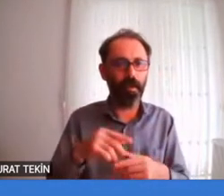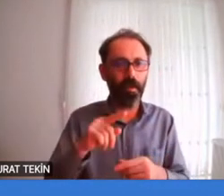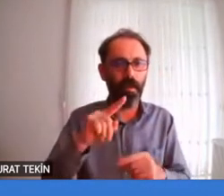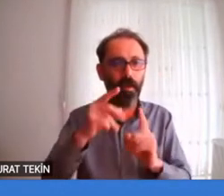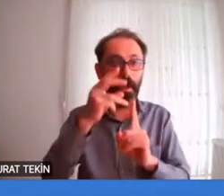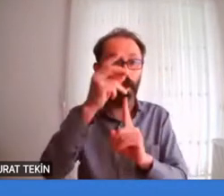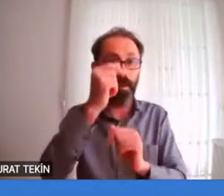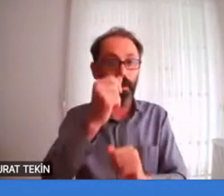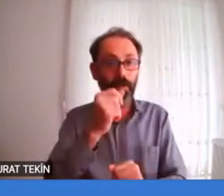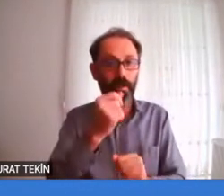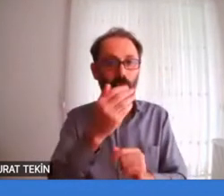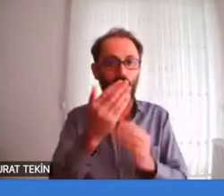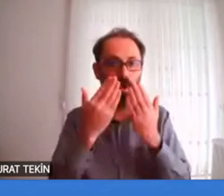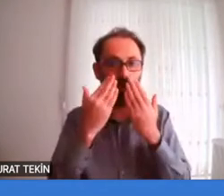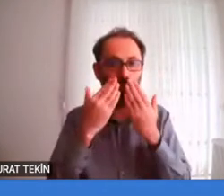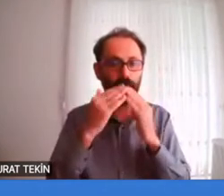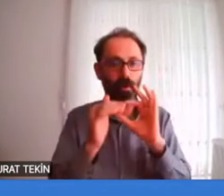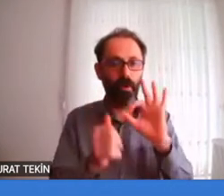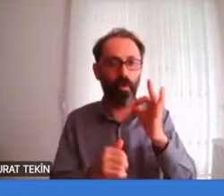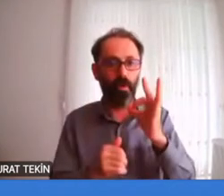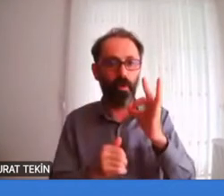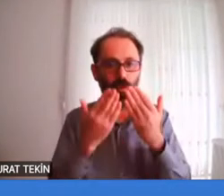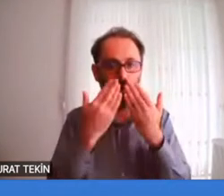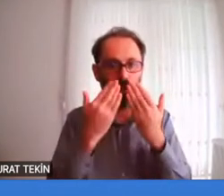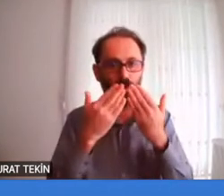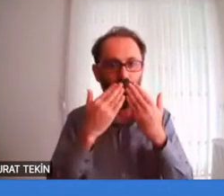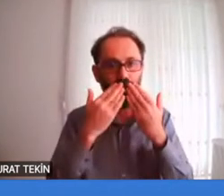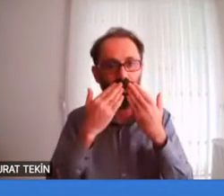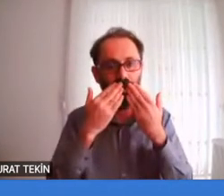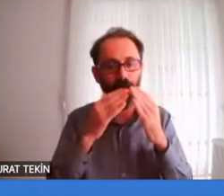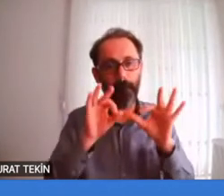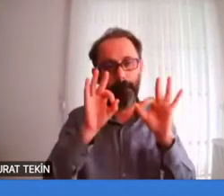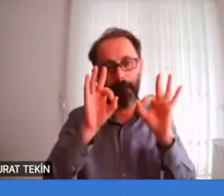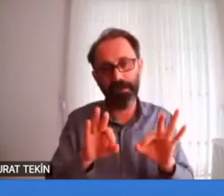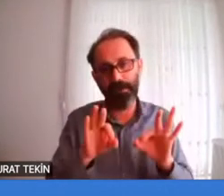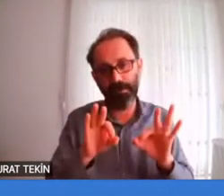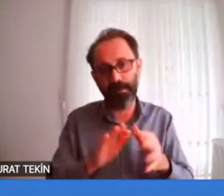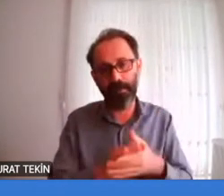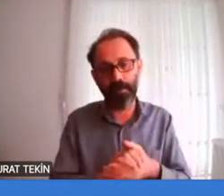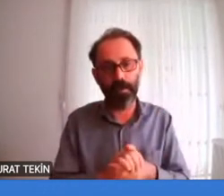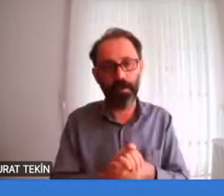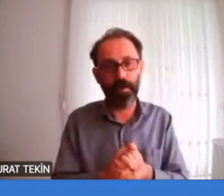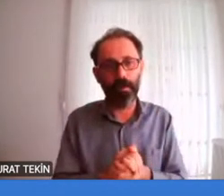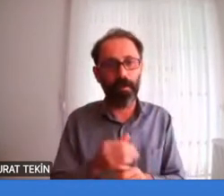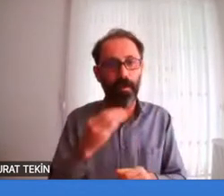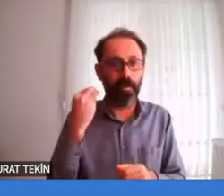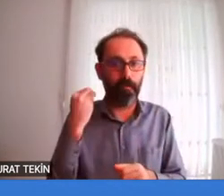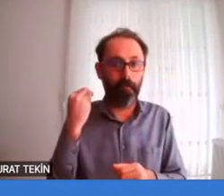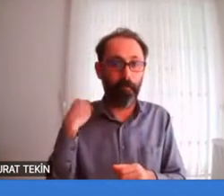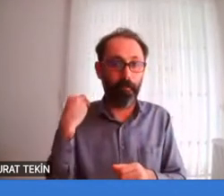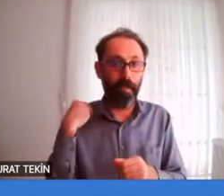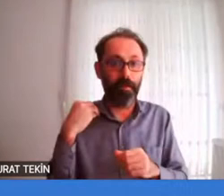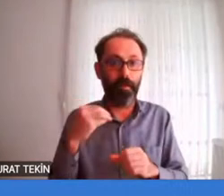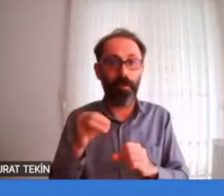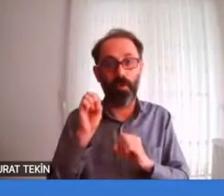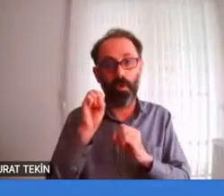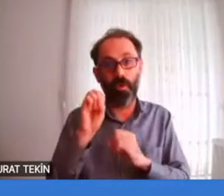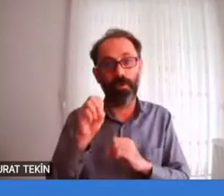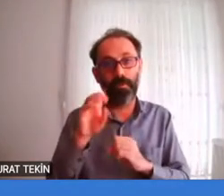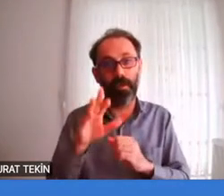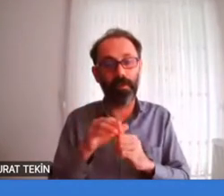Golbole'de bu seviyede başladık. Yani ilkokulda ya da ortaokulda beden eğitimi öğretmenlerimizin vesilesiyle